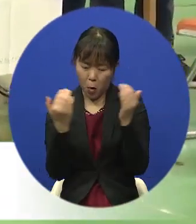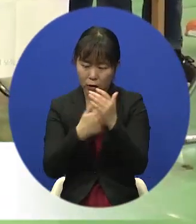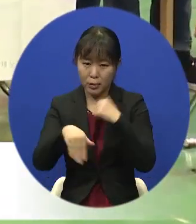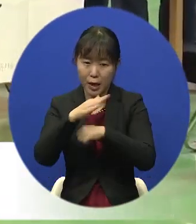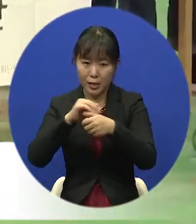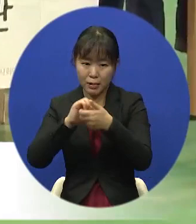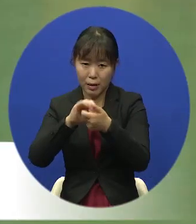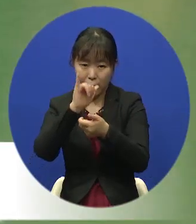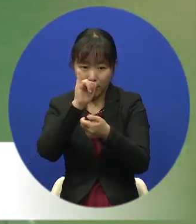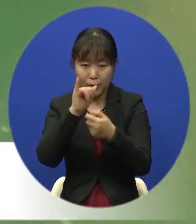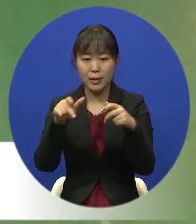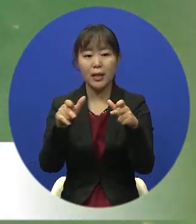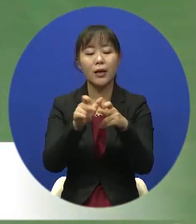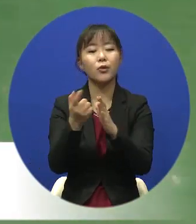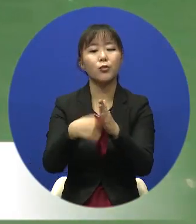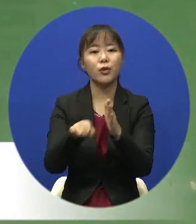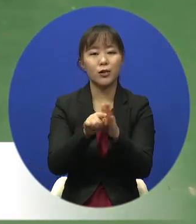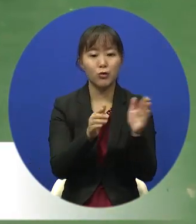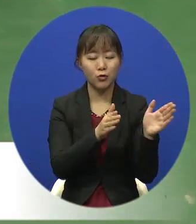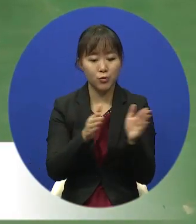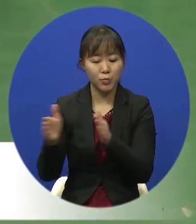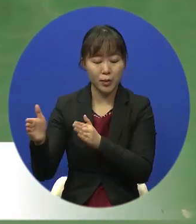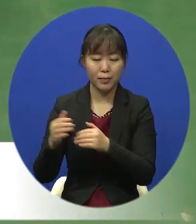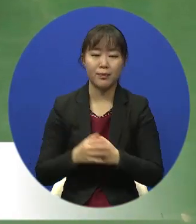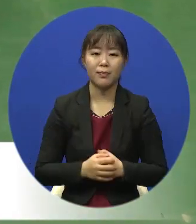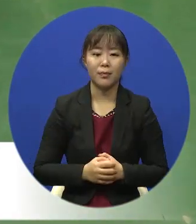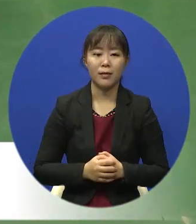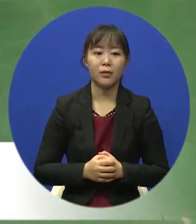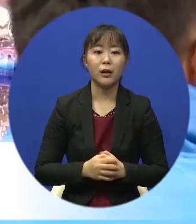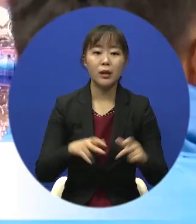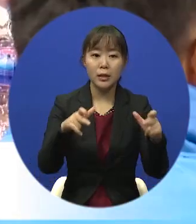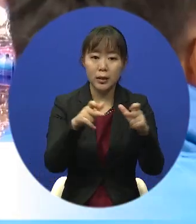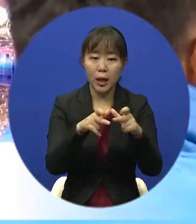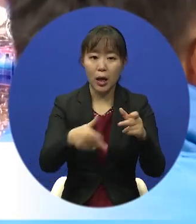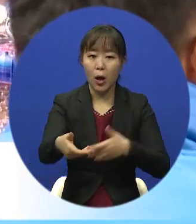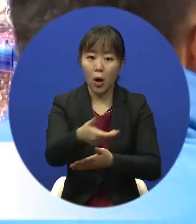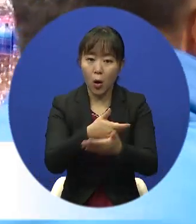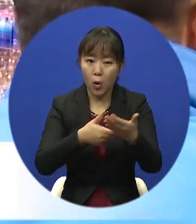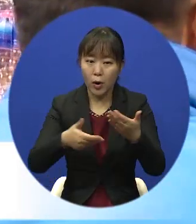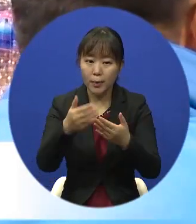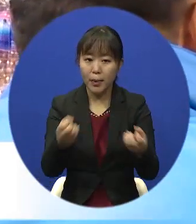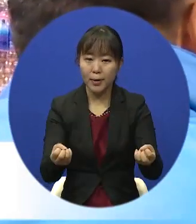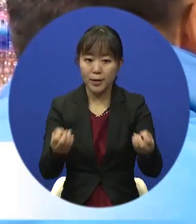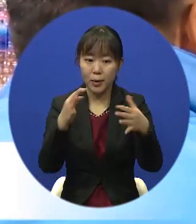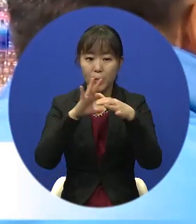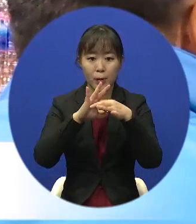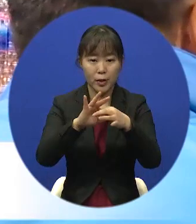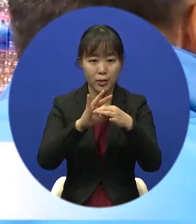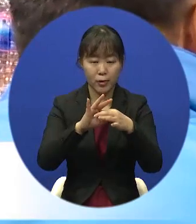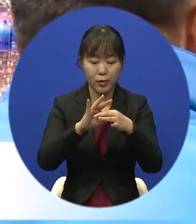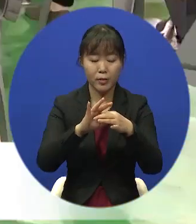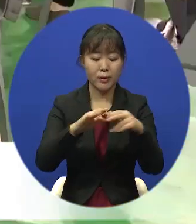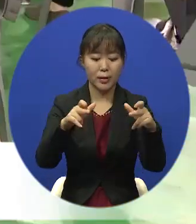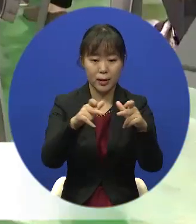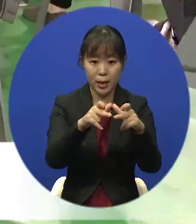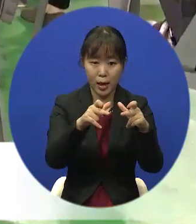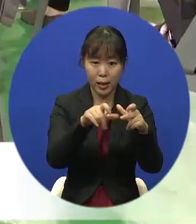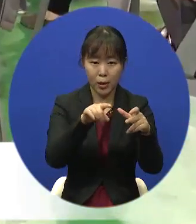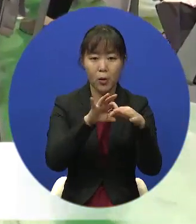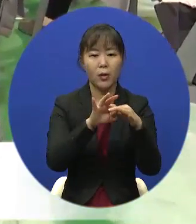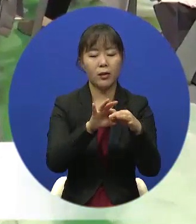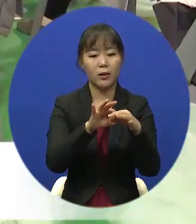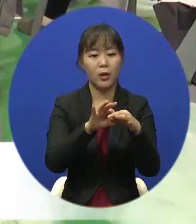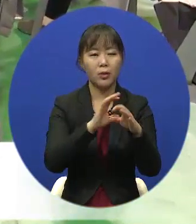있는 장애인들을 위해 마련한 자리입니다. 장애인 어울림 한마당 행사를 통하여 장애인들에